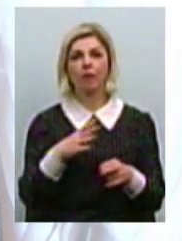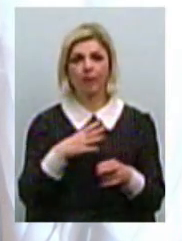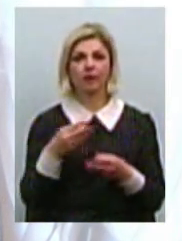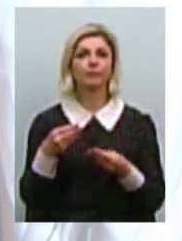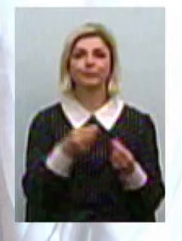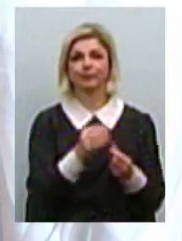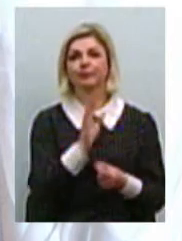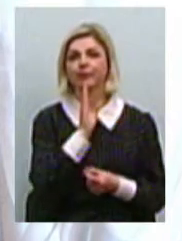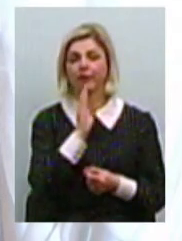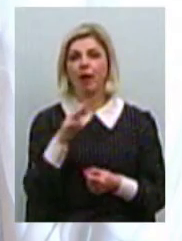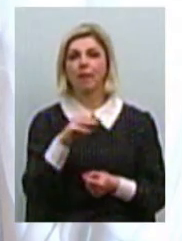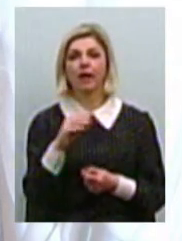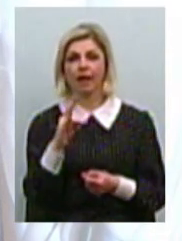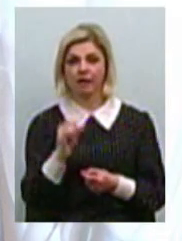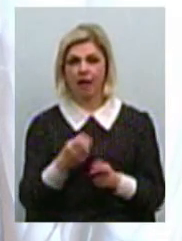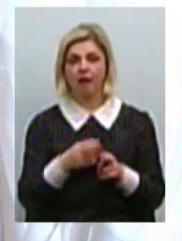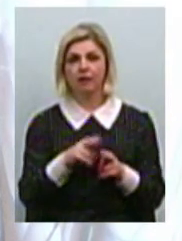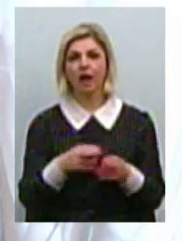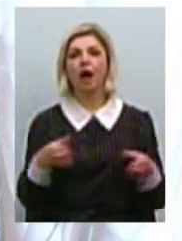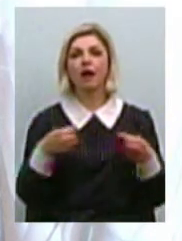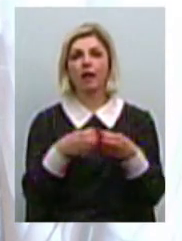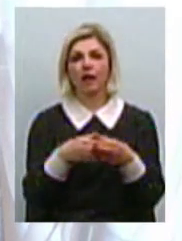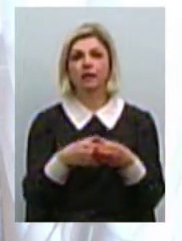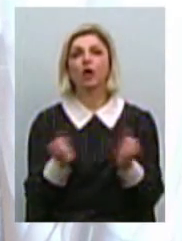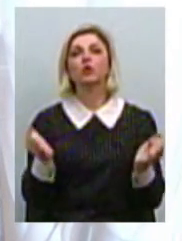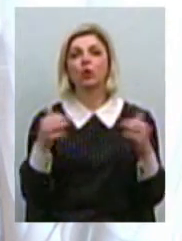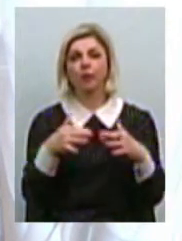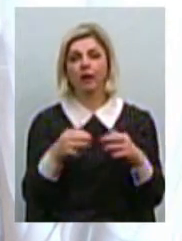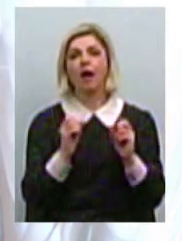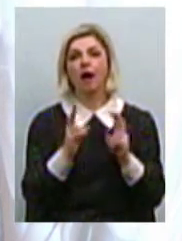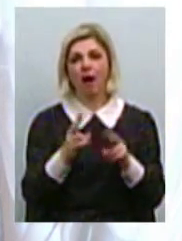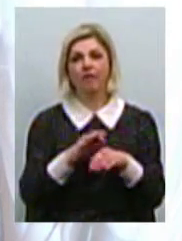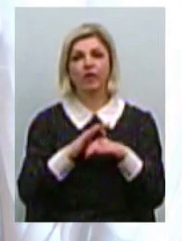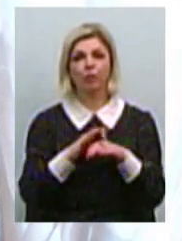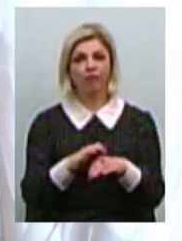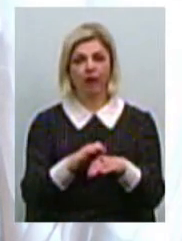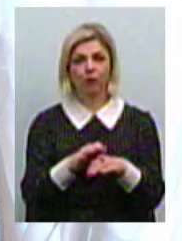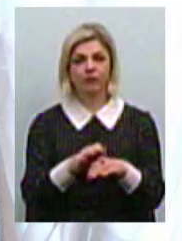Тасінкевич. Нарешті ця країна мобілізується, як відбувалася